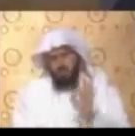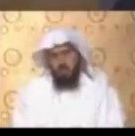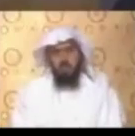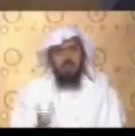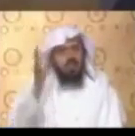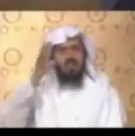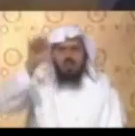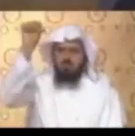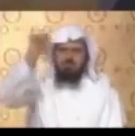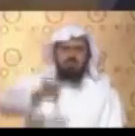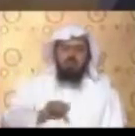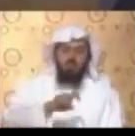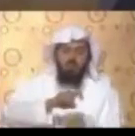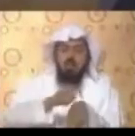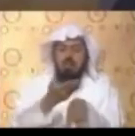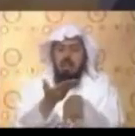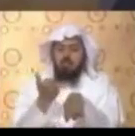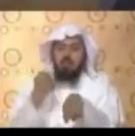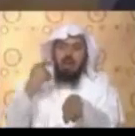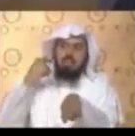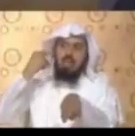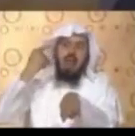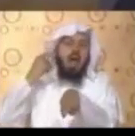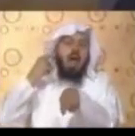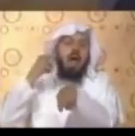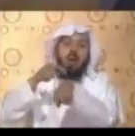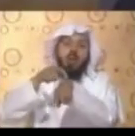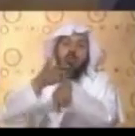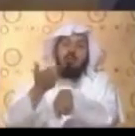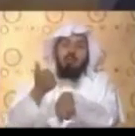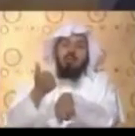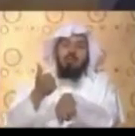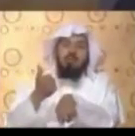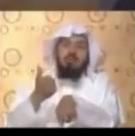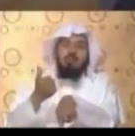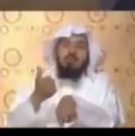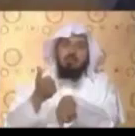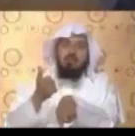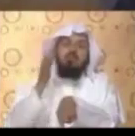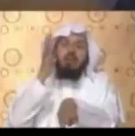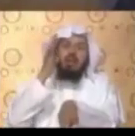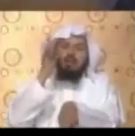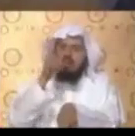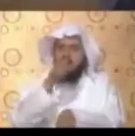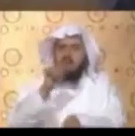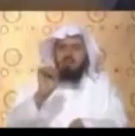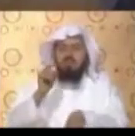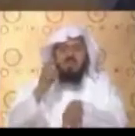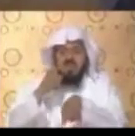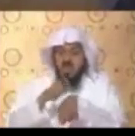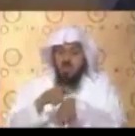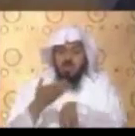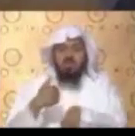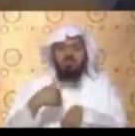تصح صلاته، وإذا كان لا يعرف دخول الوقت يعتمد على الأذان، أذان